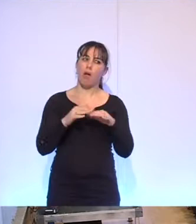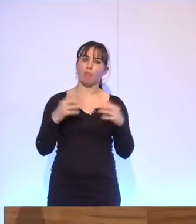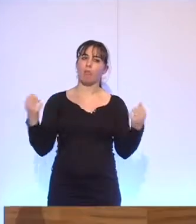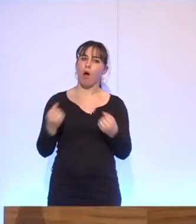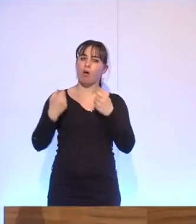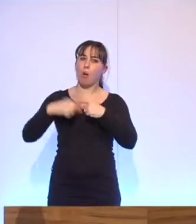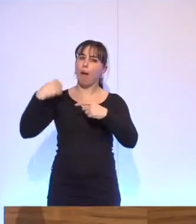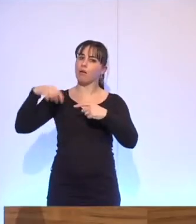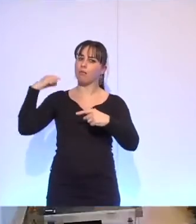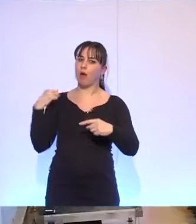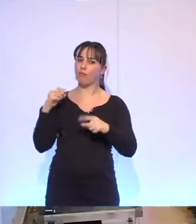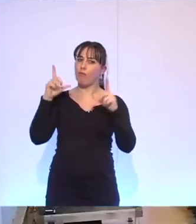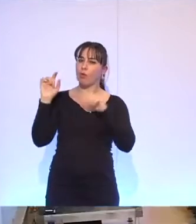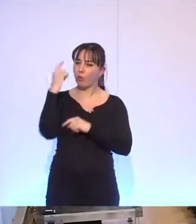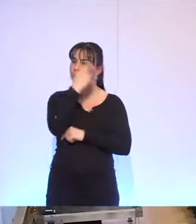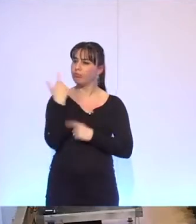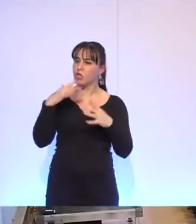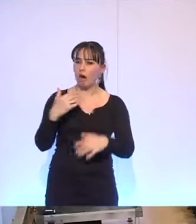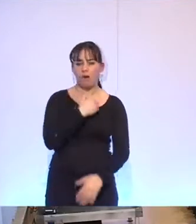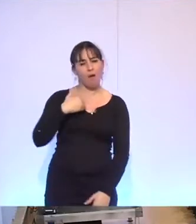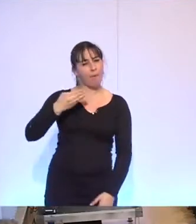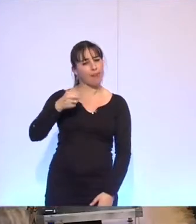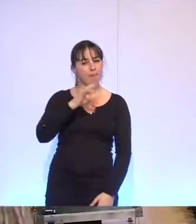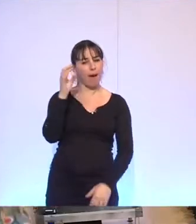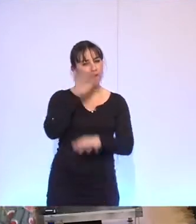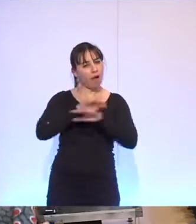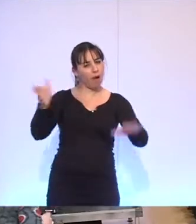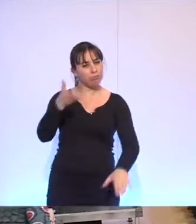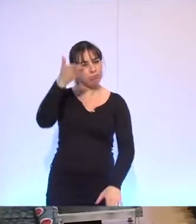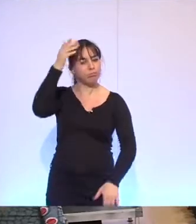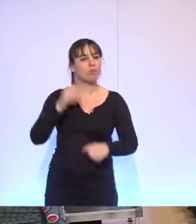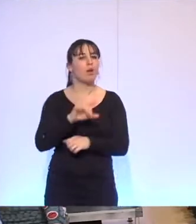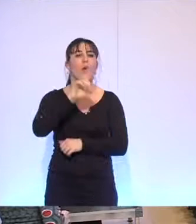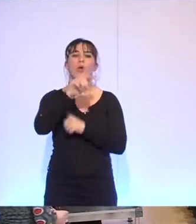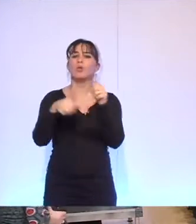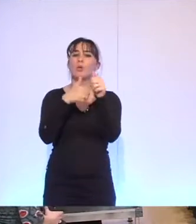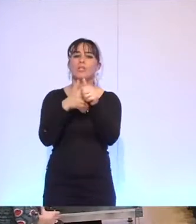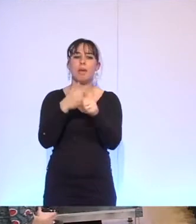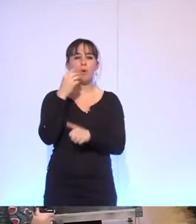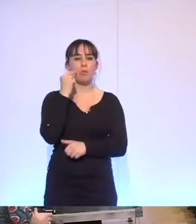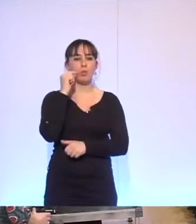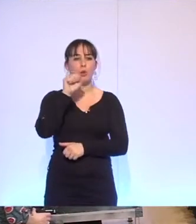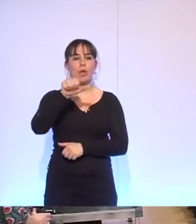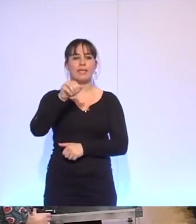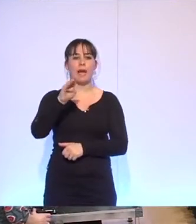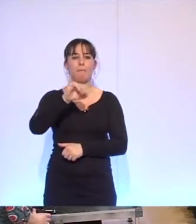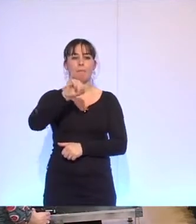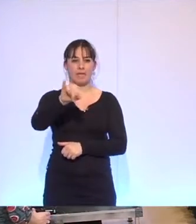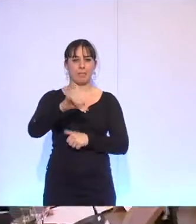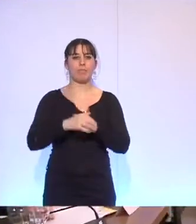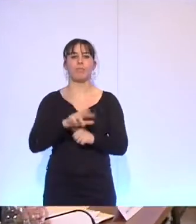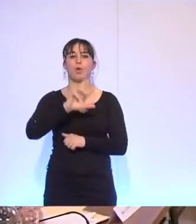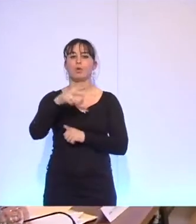voulez, Elisa Martin. Voilà. Deuxième adjoint, Hakim Sabri.